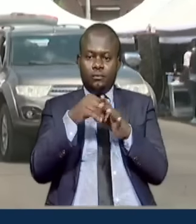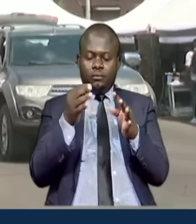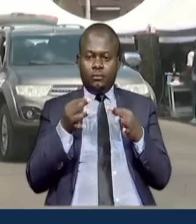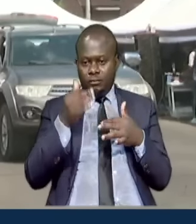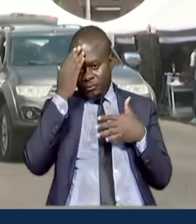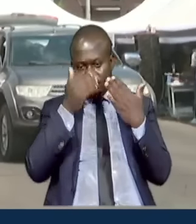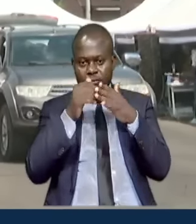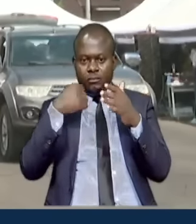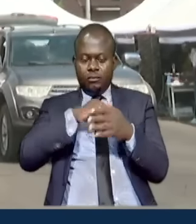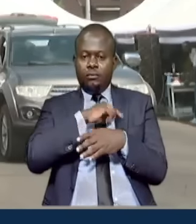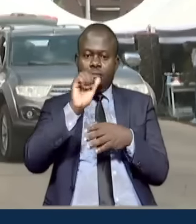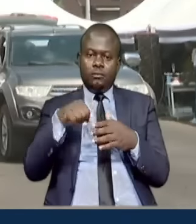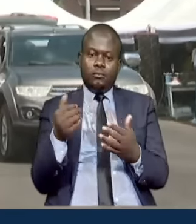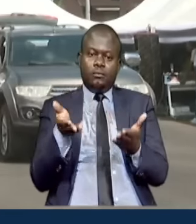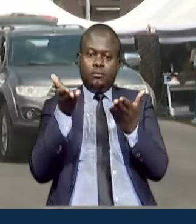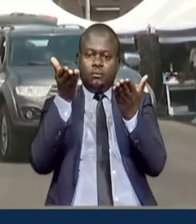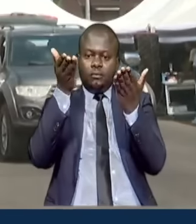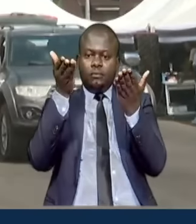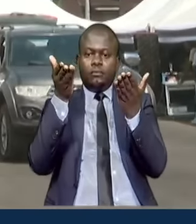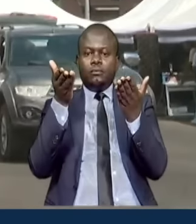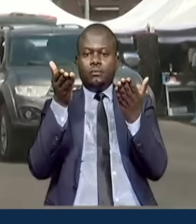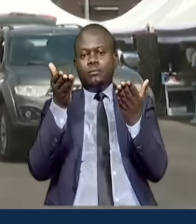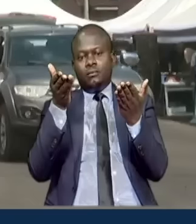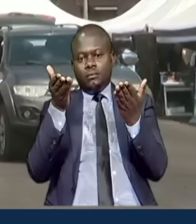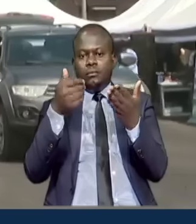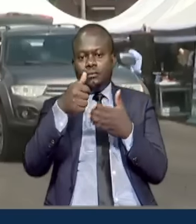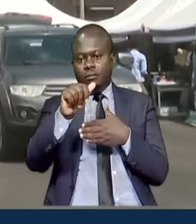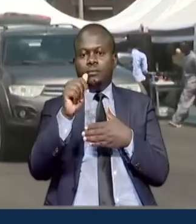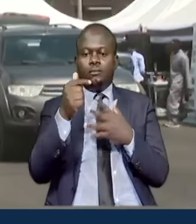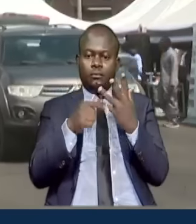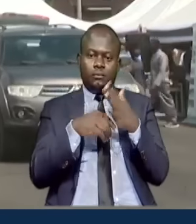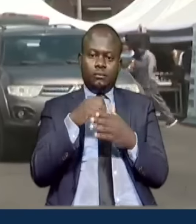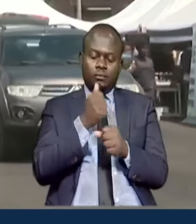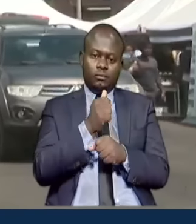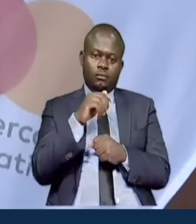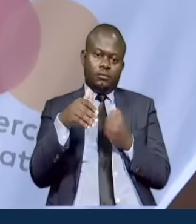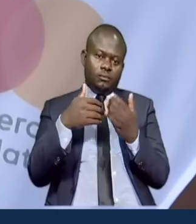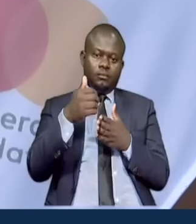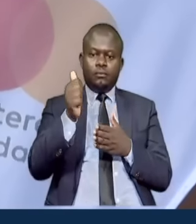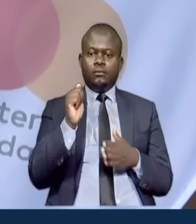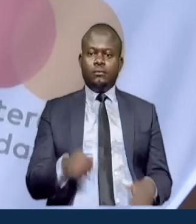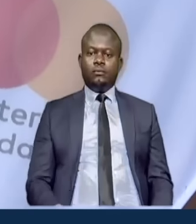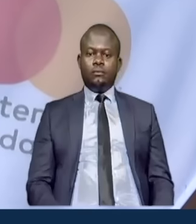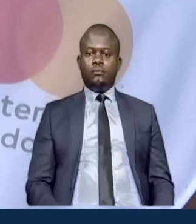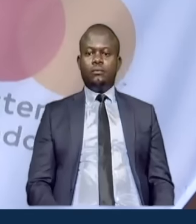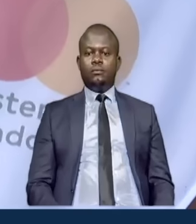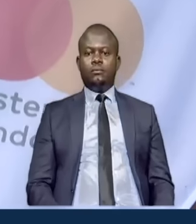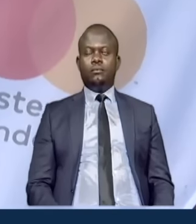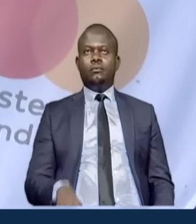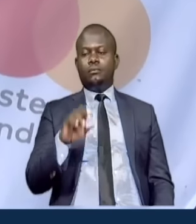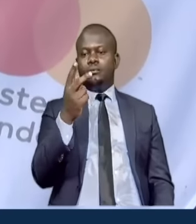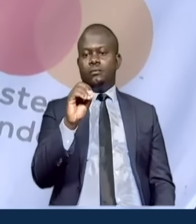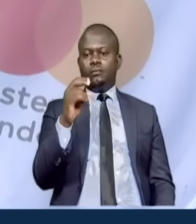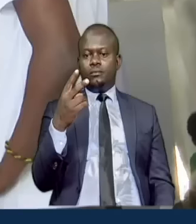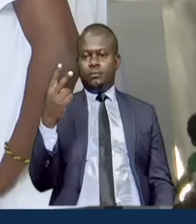ngo bazamure izo produits zabo cyangwa se ibyo bintu baba bakoze. Kuva mu mwaka 2022 umuryango